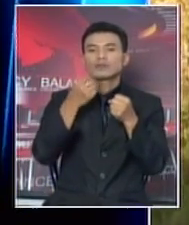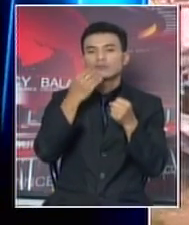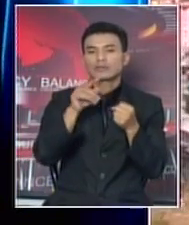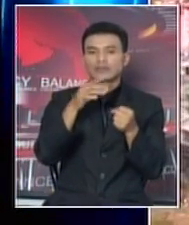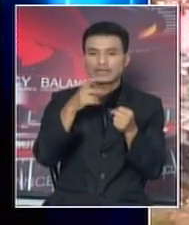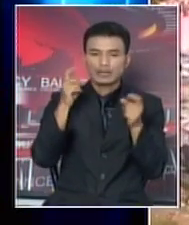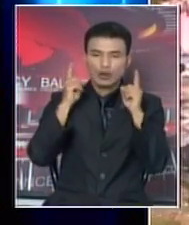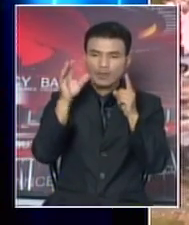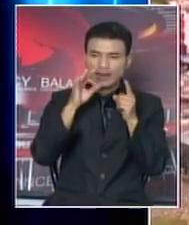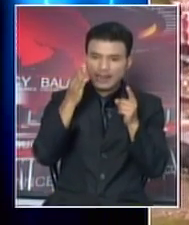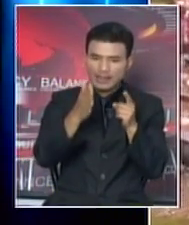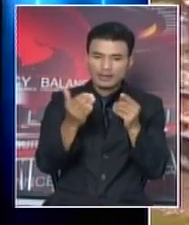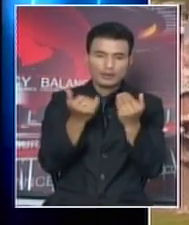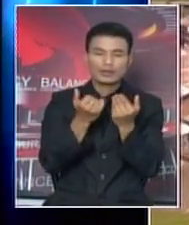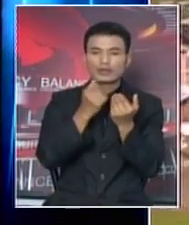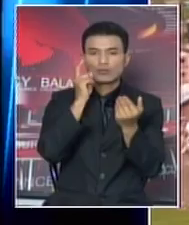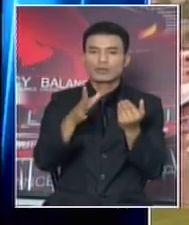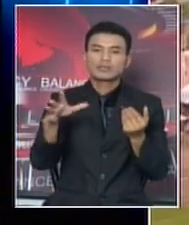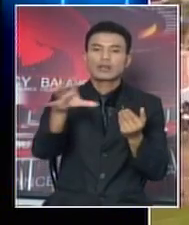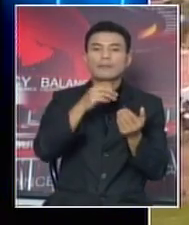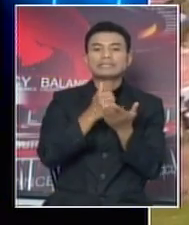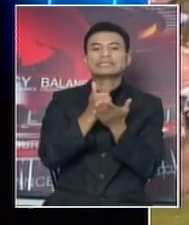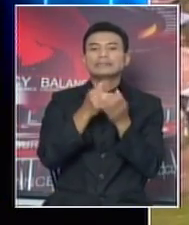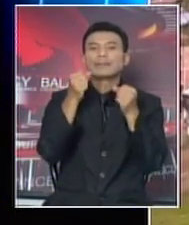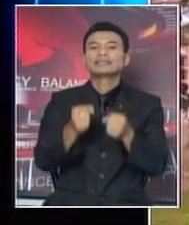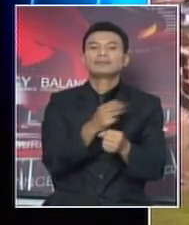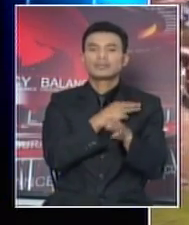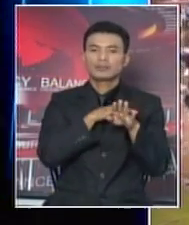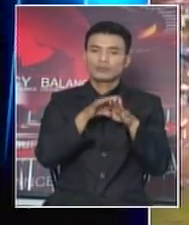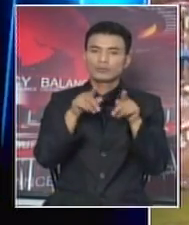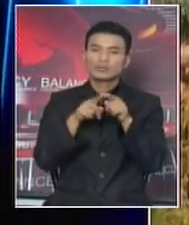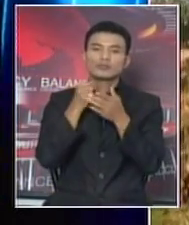लागि नगरपालिकाले गर्छ होइन सम्पूर्ण जिरीवासीको सहयोगको